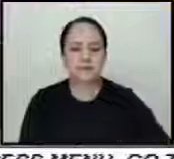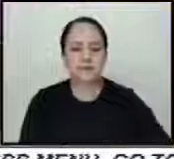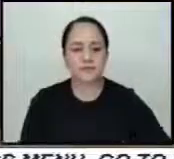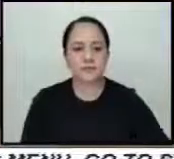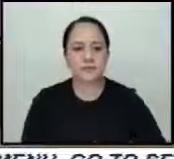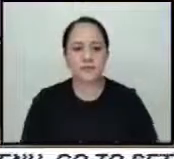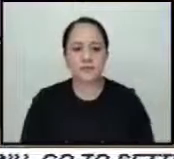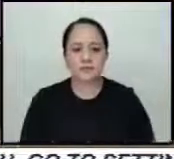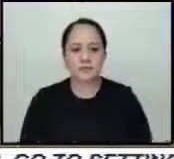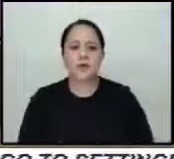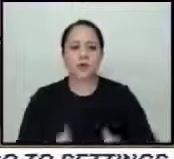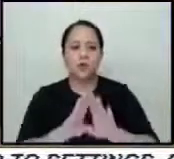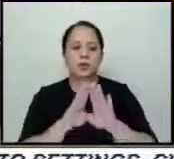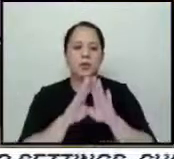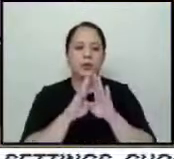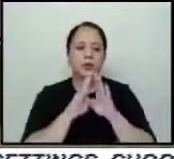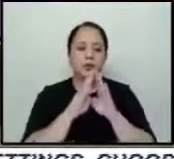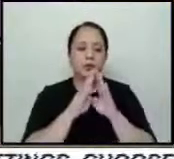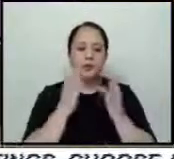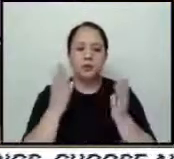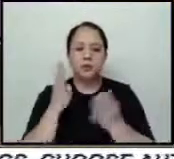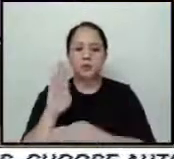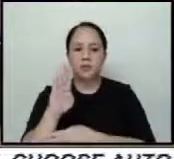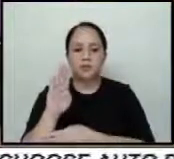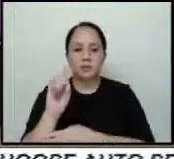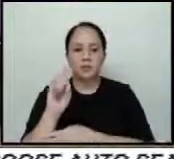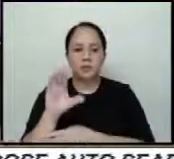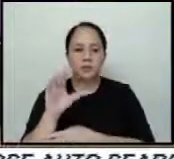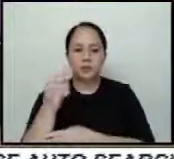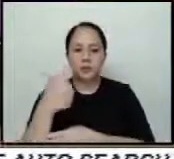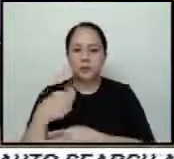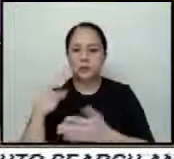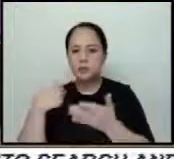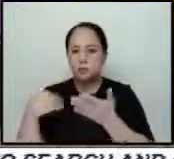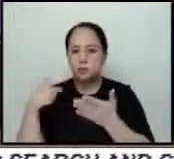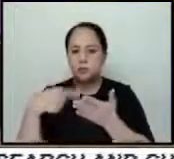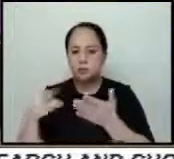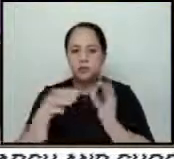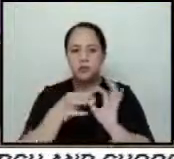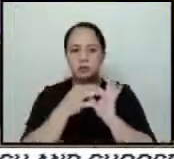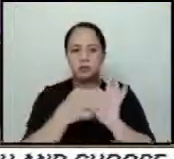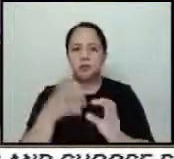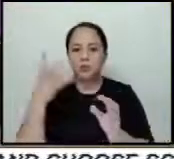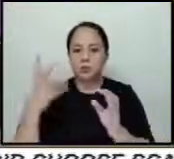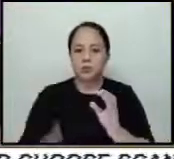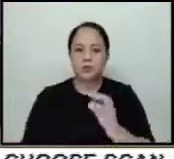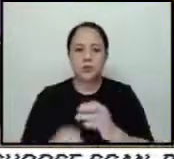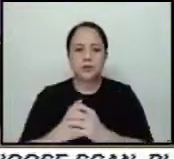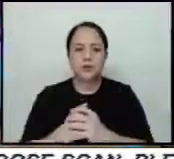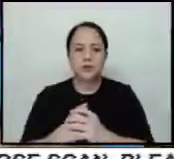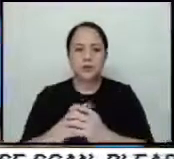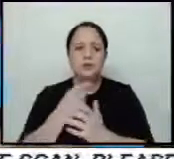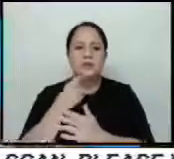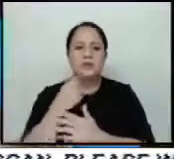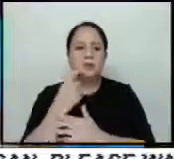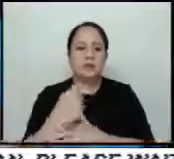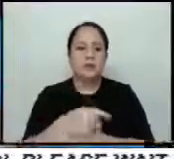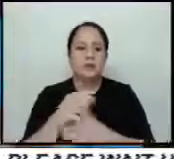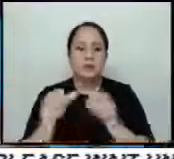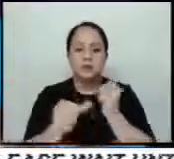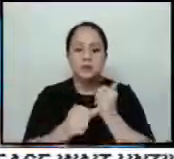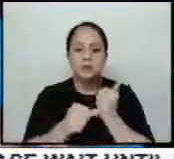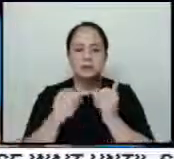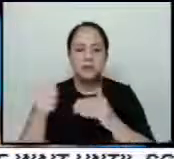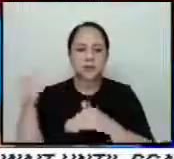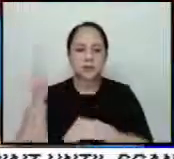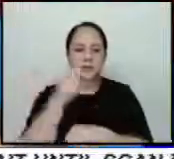Bukas at handa ang Bureau of Customs o BOC sa anumang investigasyon na may kinalaman sa korupsyon. Sinabi ito ni Assistant Commissioner Philip